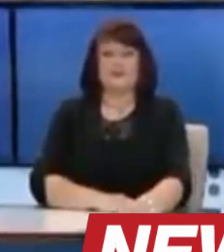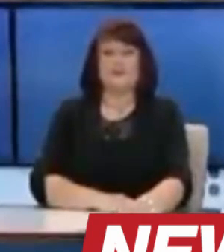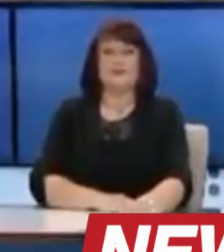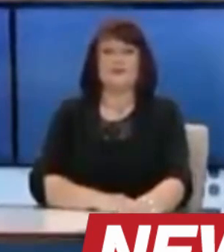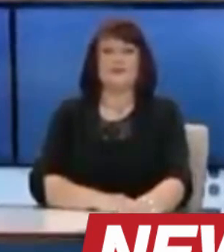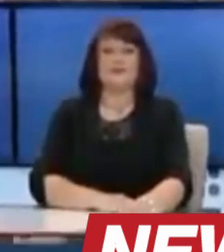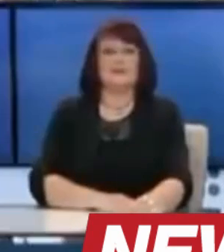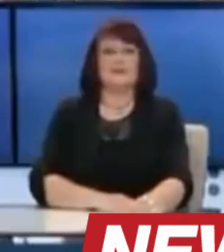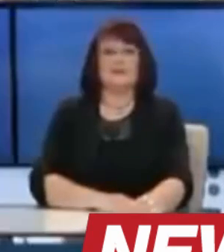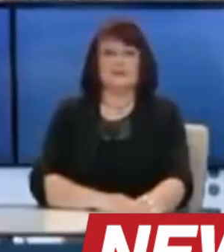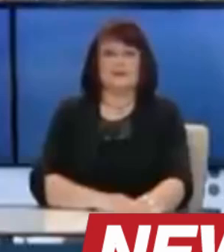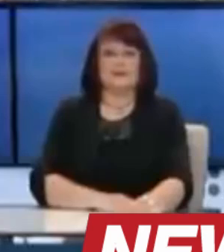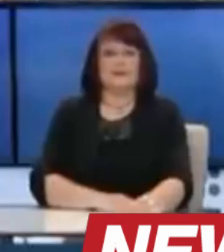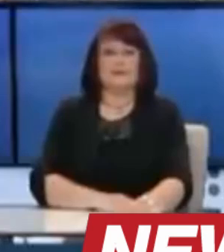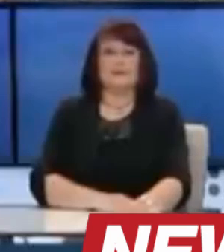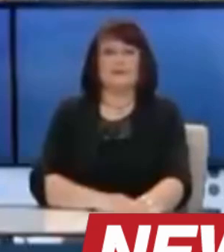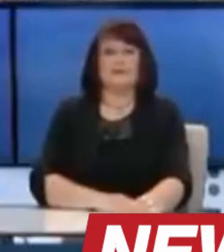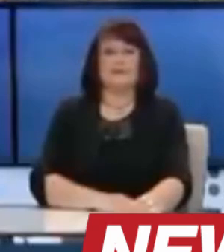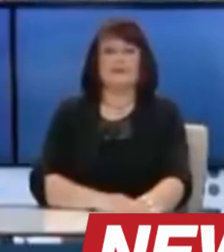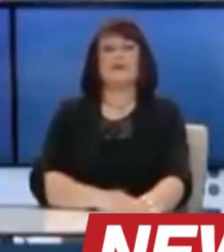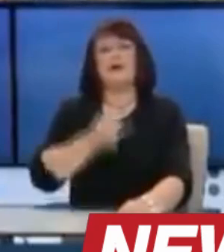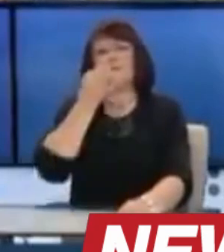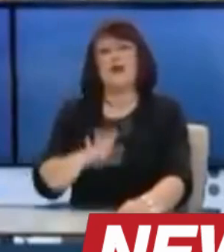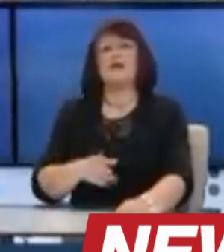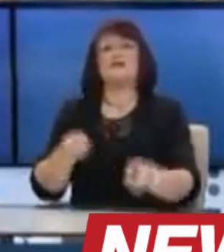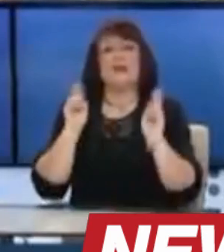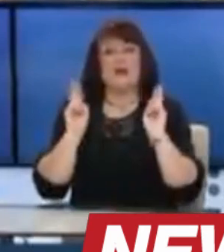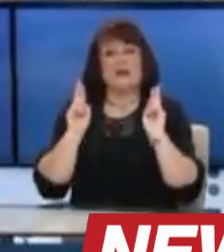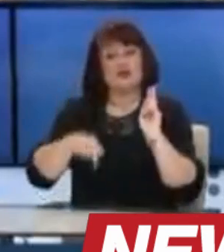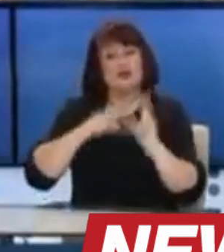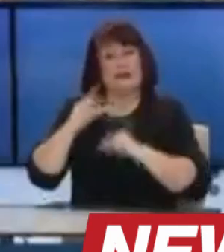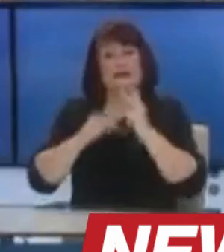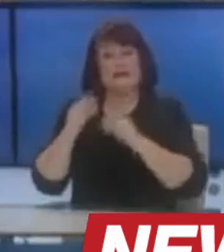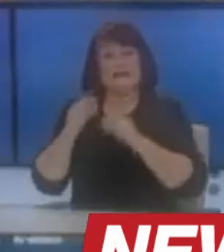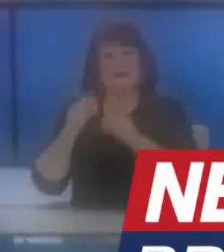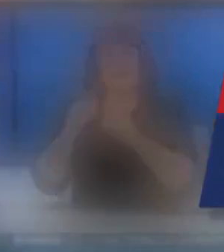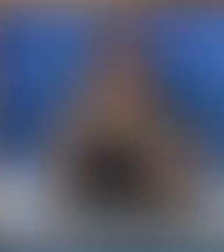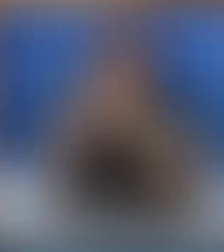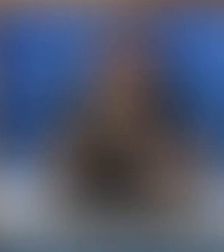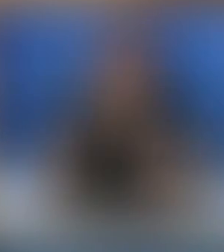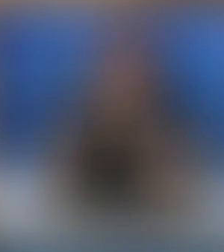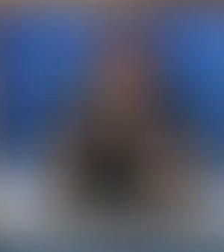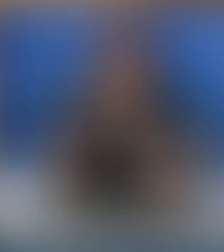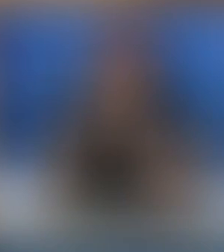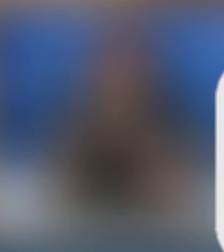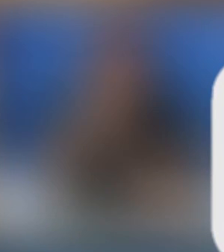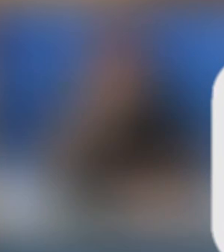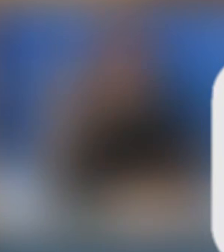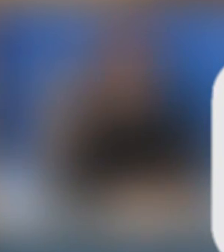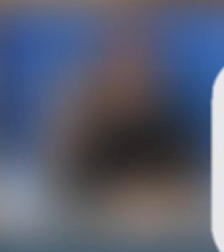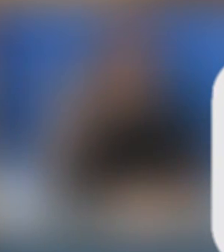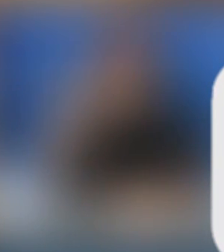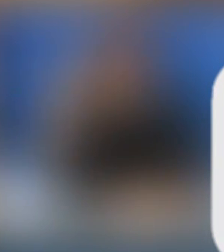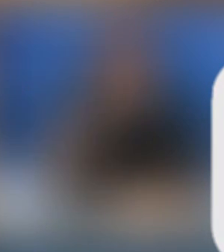λένε μάλιστα ότι αυτή την ώρα οι ασφαλιστικές εταιρείες ανοίγουν σαμπάνιες στο όνομα του Κυριάκου Μητσοτάκη. Μην παραλείψετε να